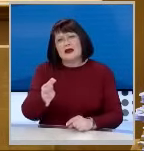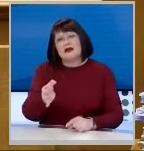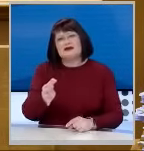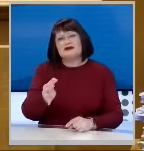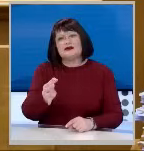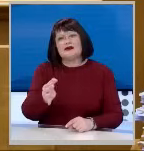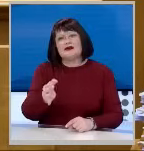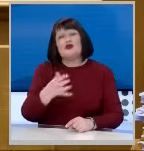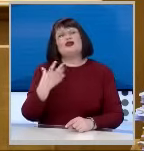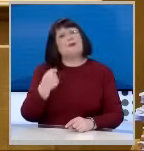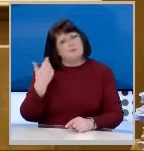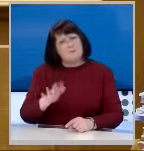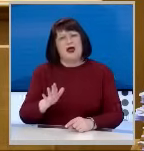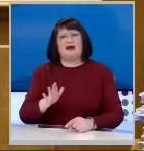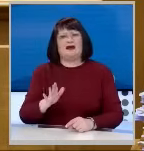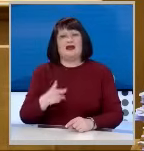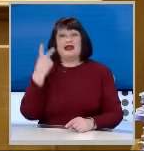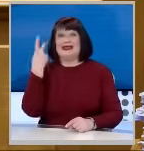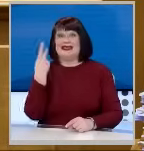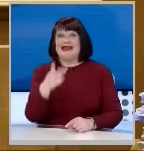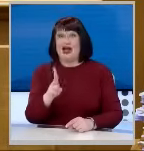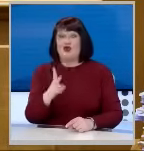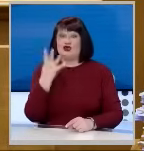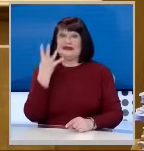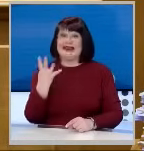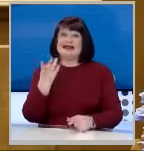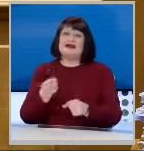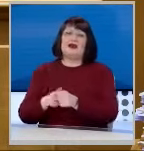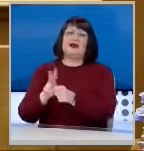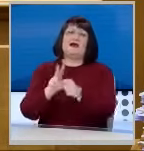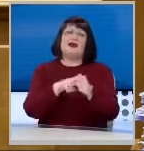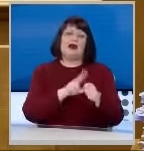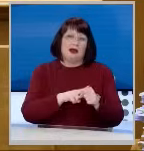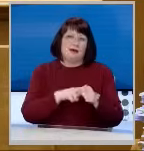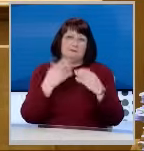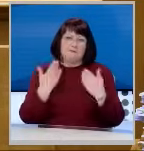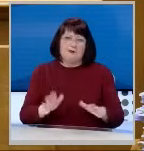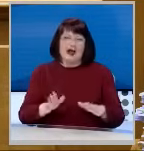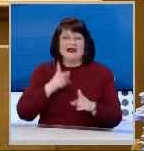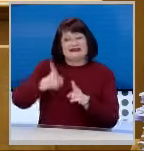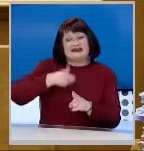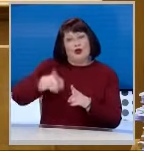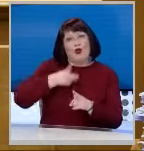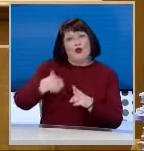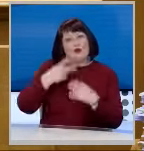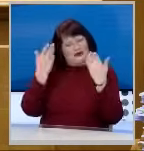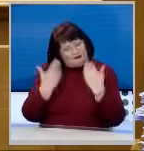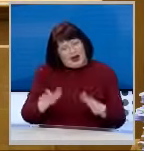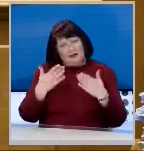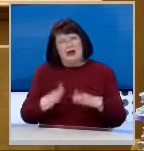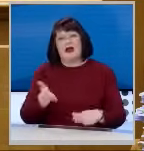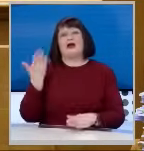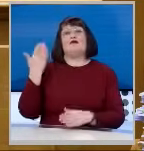είχανε υπάρξει 204 νεκροί στους σιδηροδρόμους τα